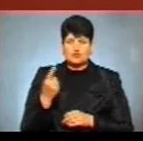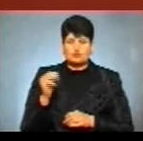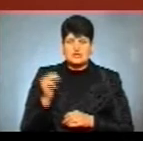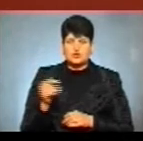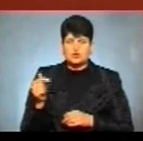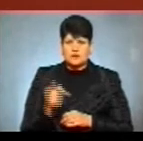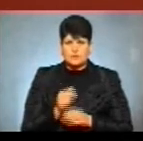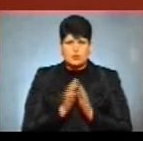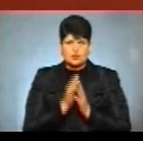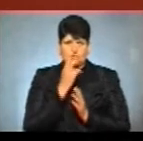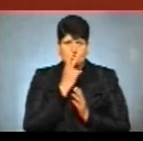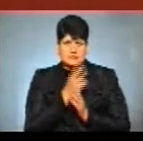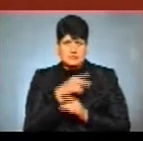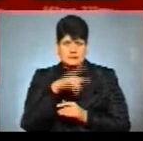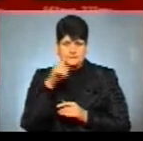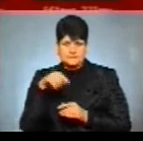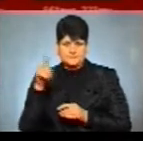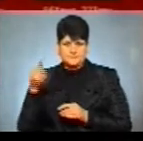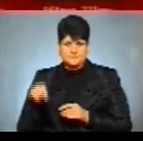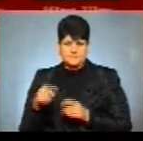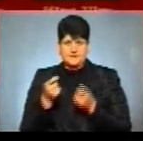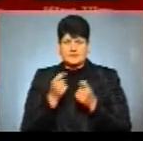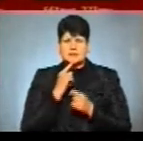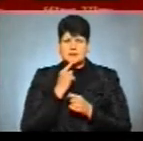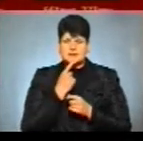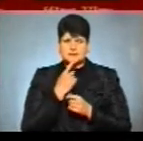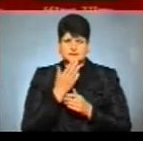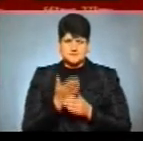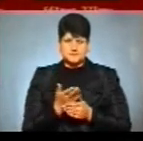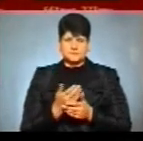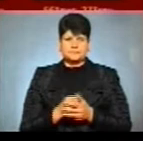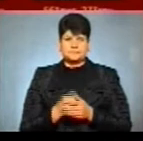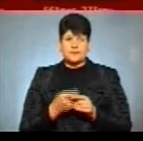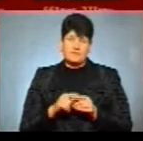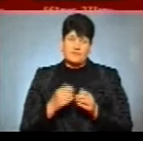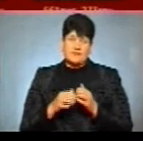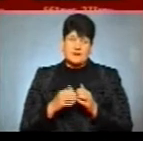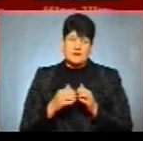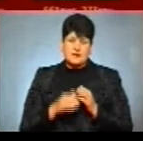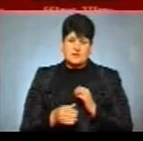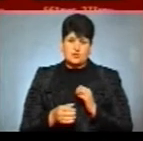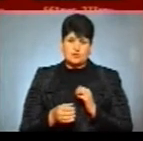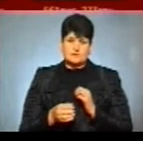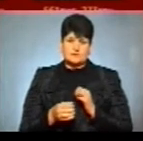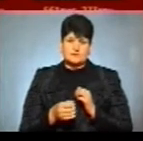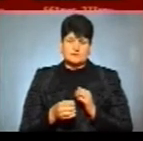1 331 000 гривень. Я прошу показати ще раз цю інфографіку, тому що вона трішки складна. Це в середньому